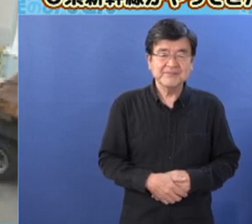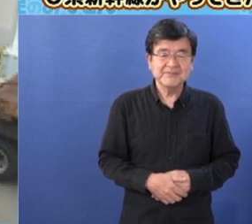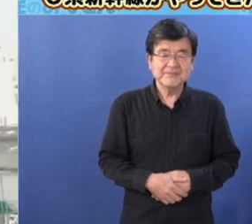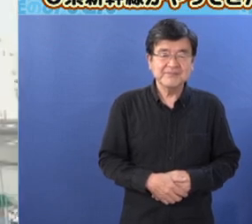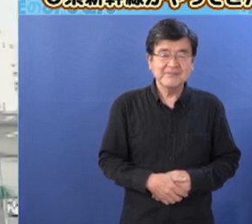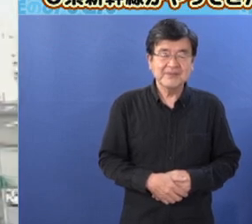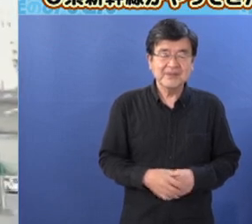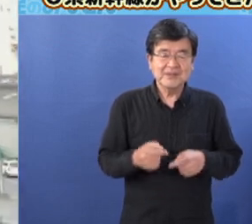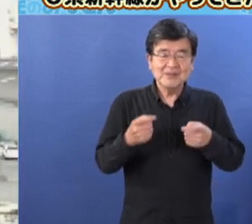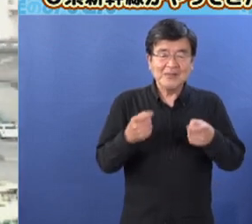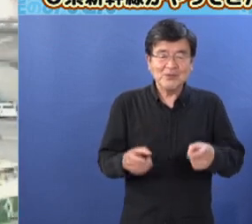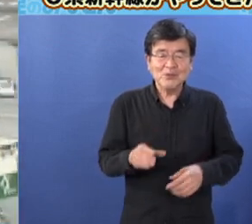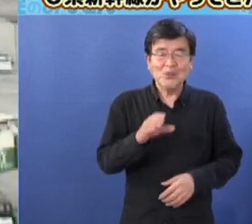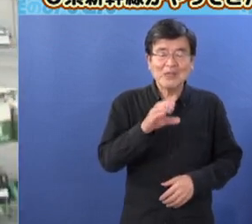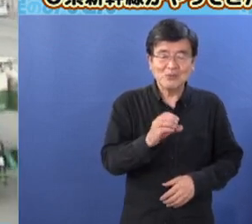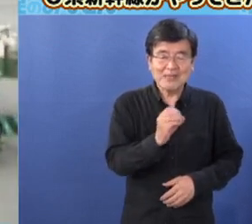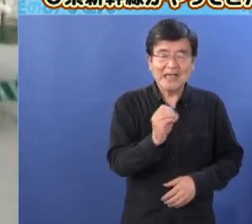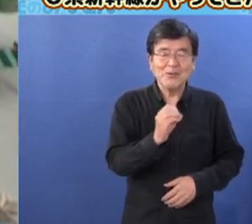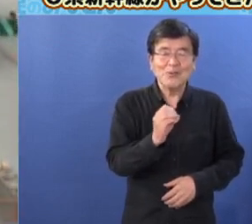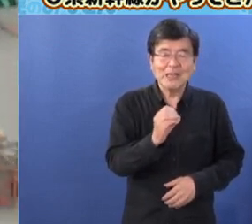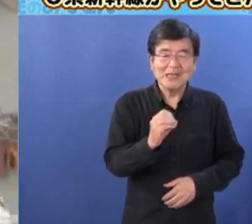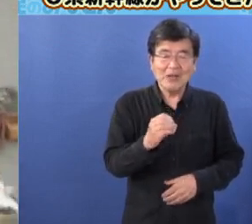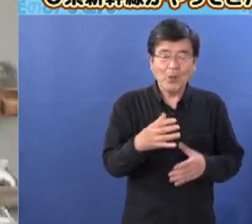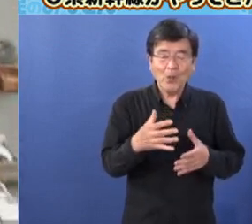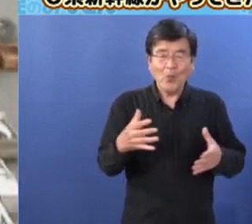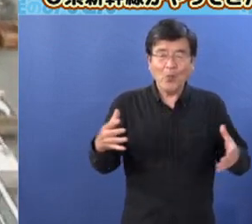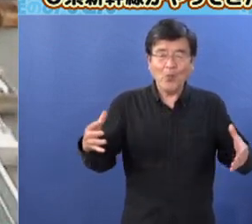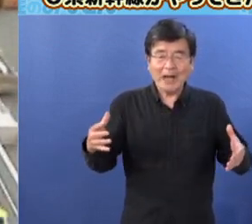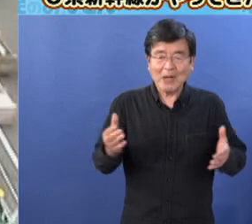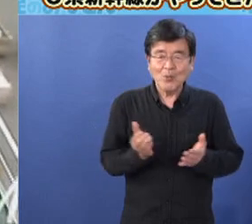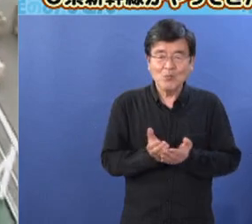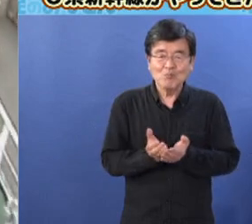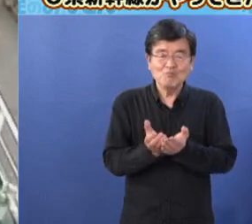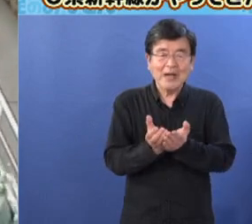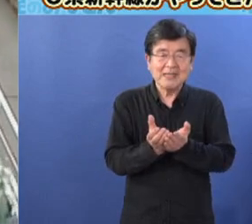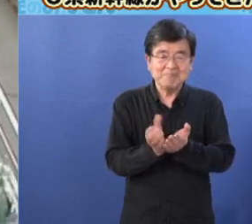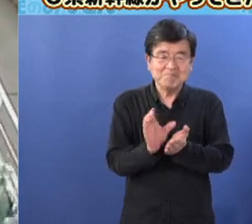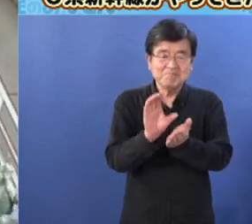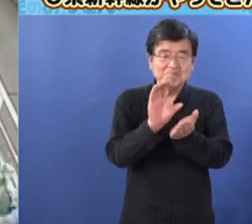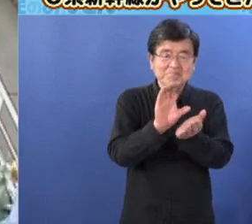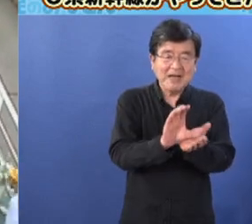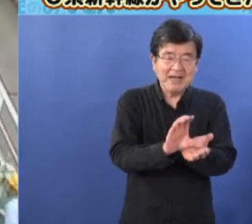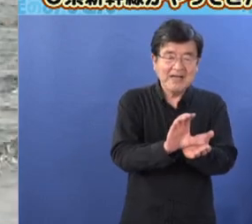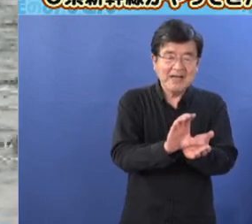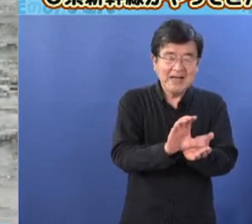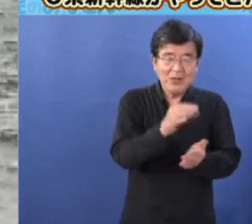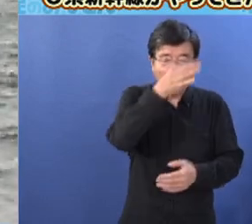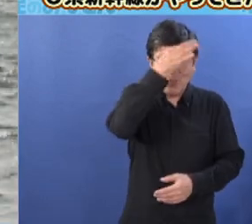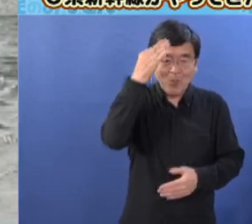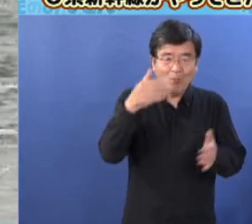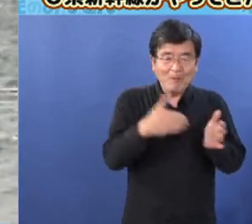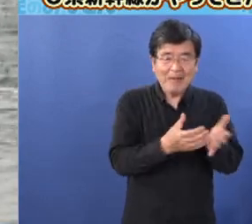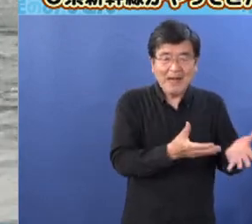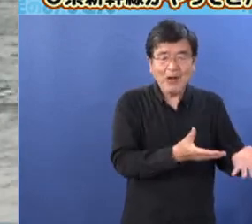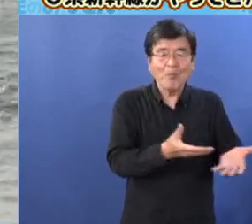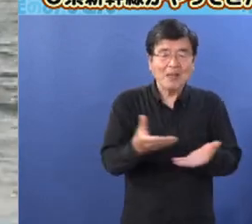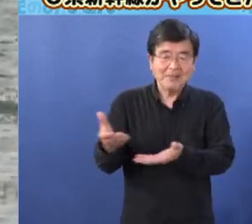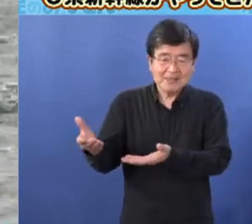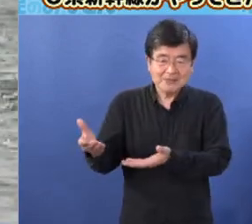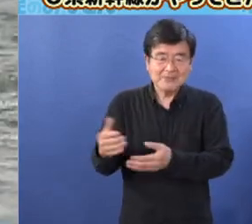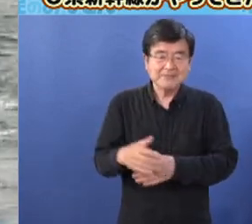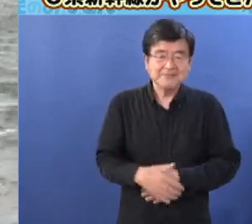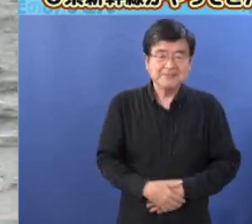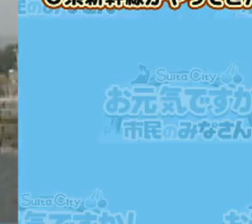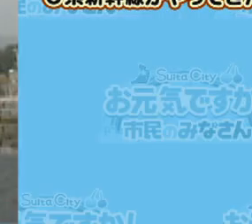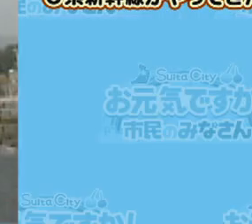ー。港に到着したゼロ系は大型の運搬船へ。ここからは船で神戸まで運ばれます。 うわ